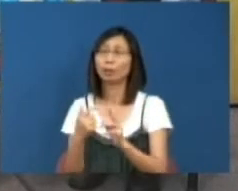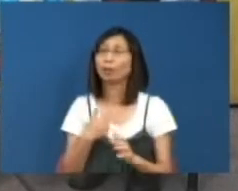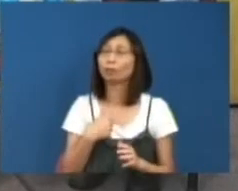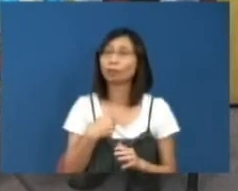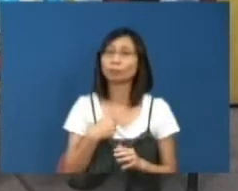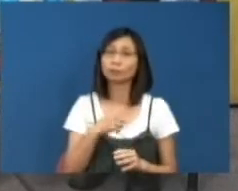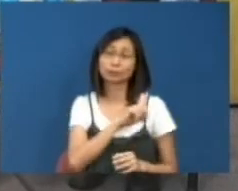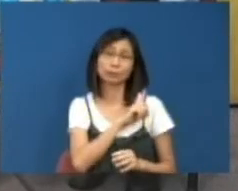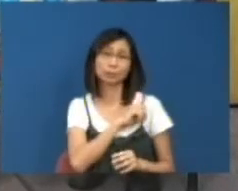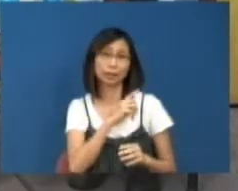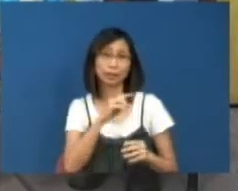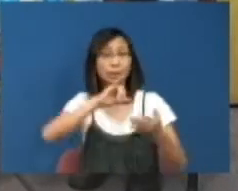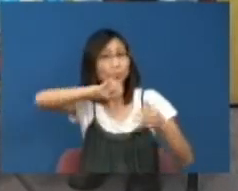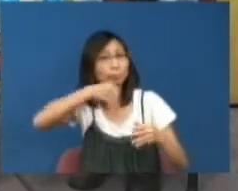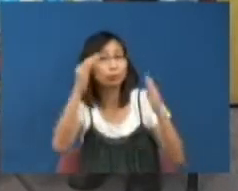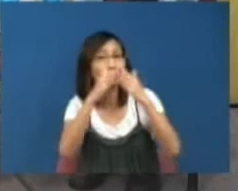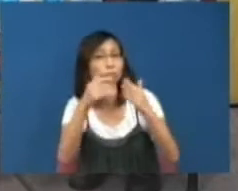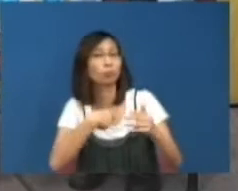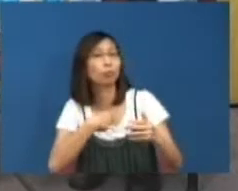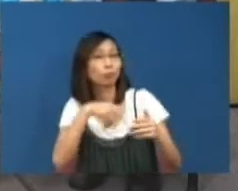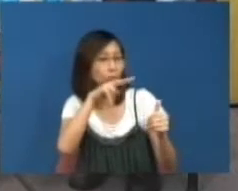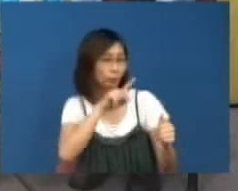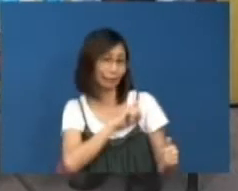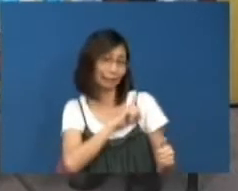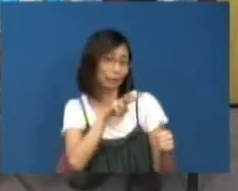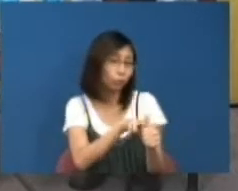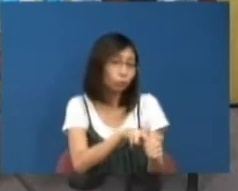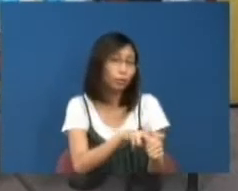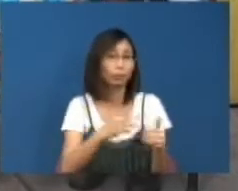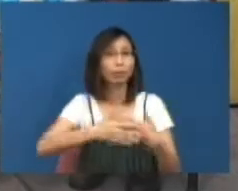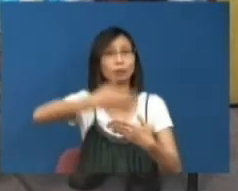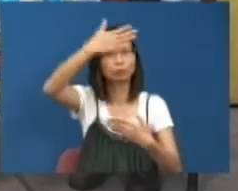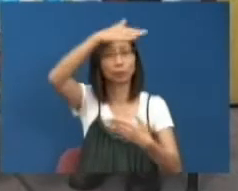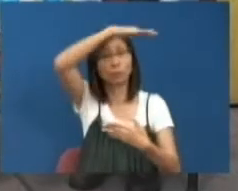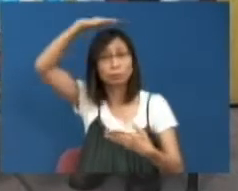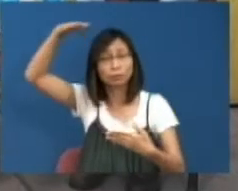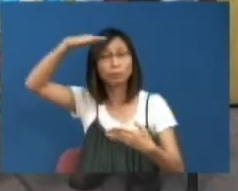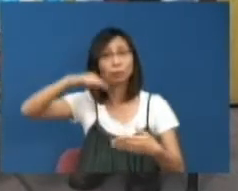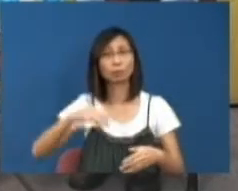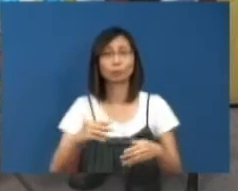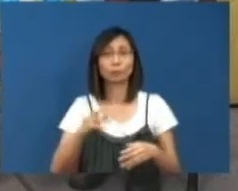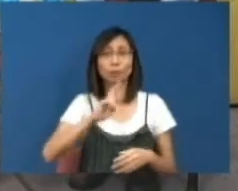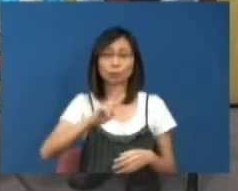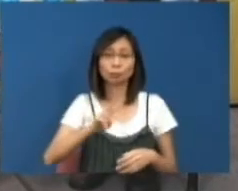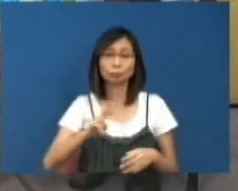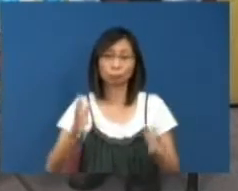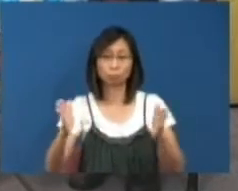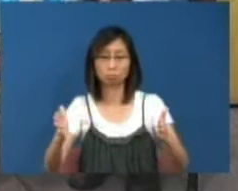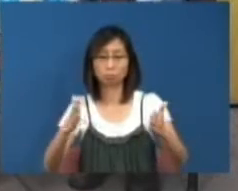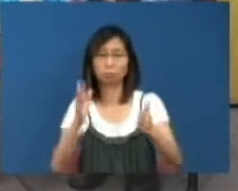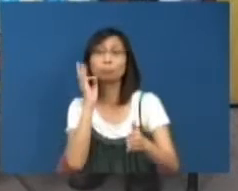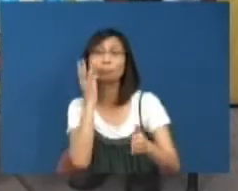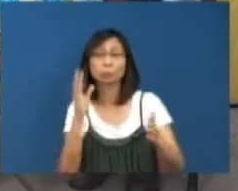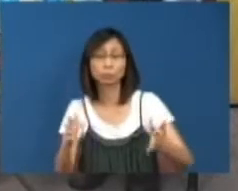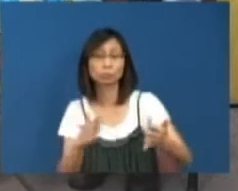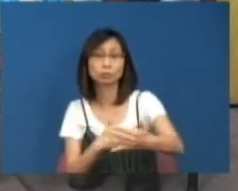仲簡單嘛，我自己控制噶嘛，好過喺一個大廈天台度啊，同等面積，我個700平方公尺同一